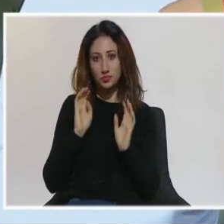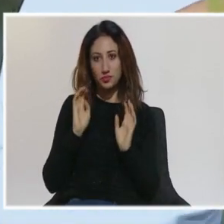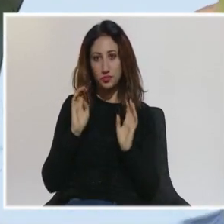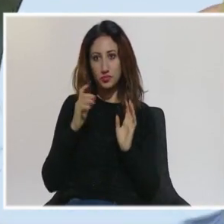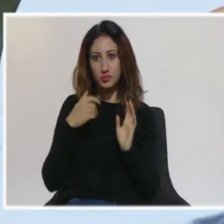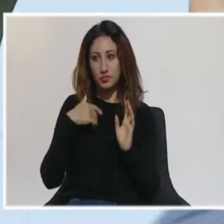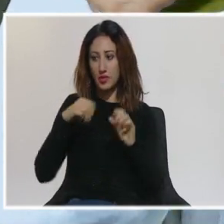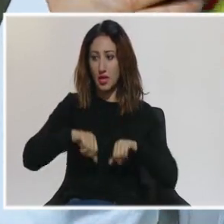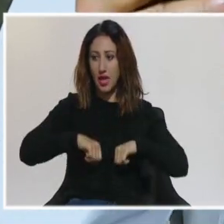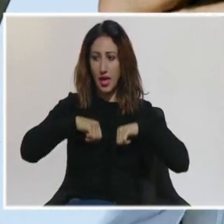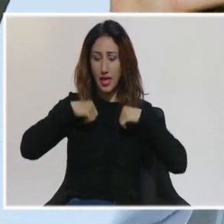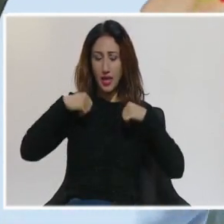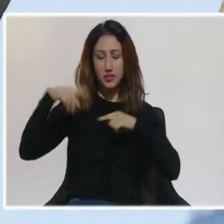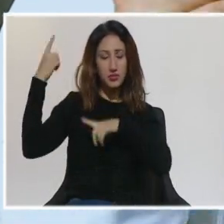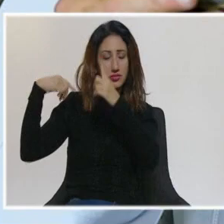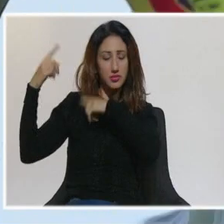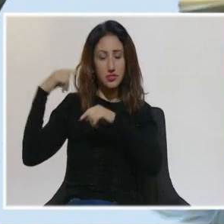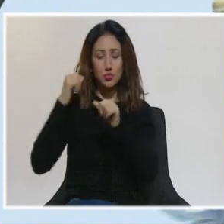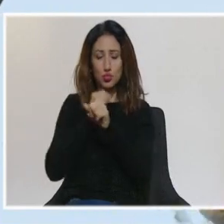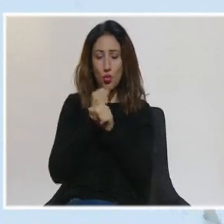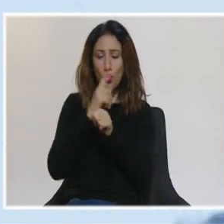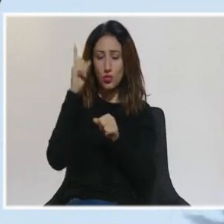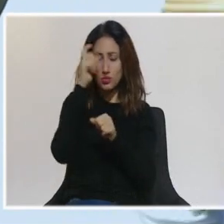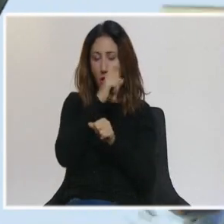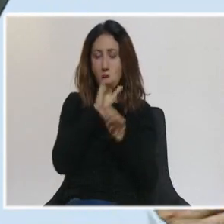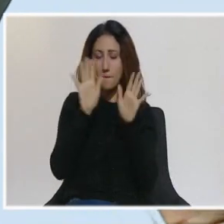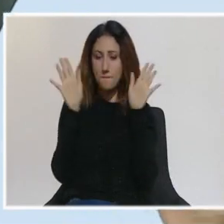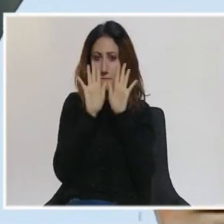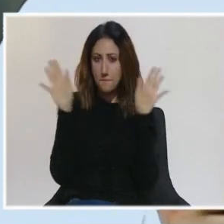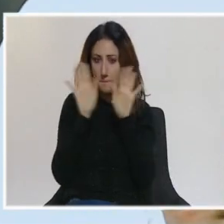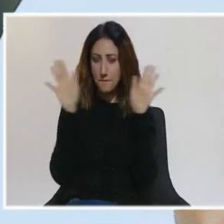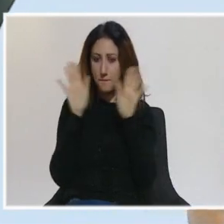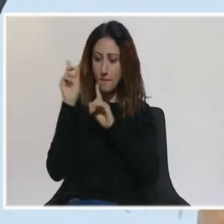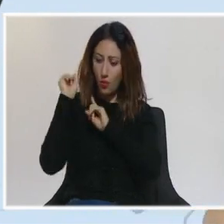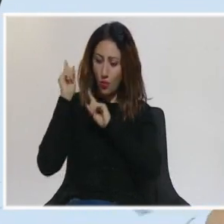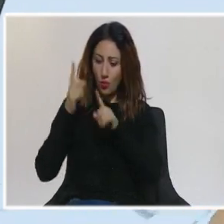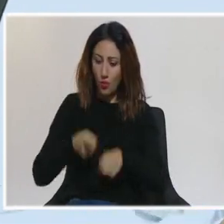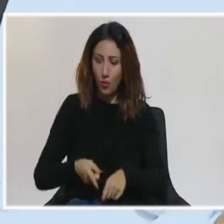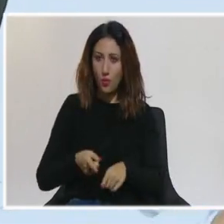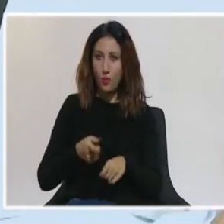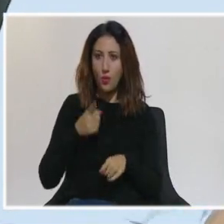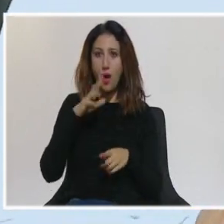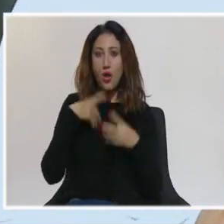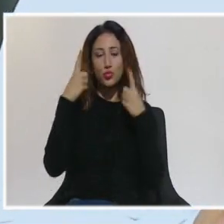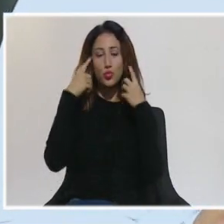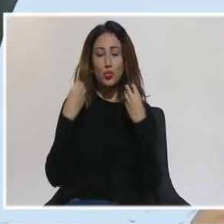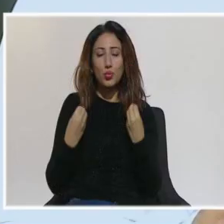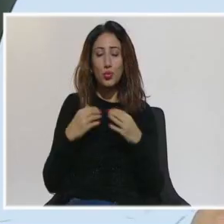صخب شغلتي المسرح اللي عشت فيه العمر كله ببقى محتاج الهدوء في